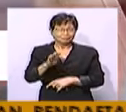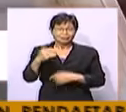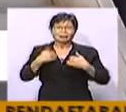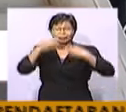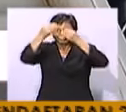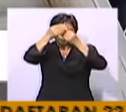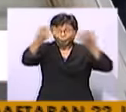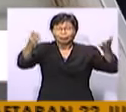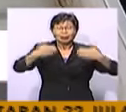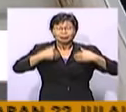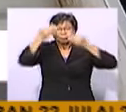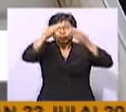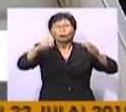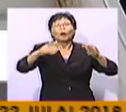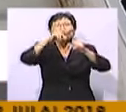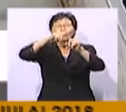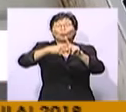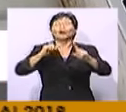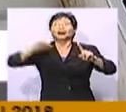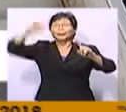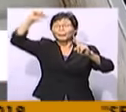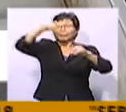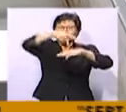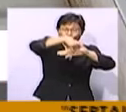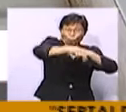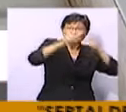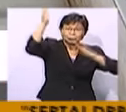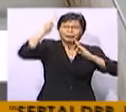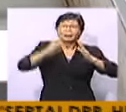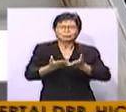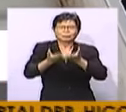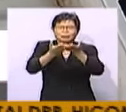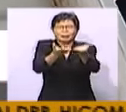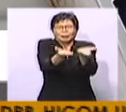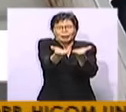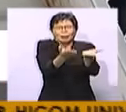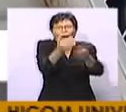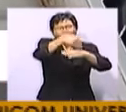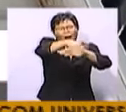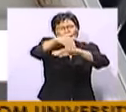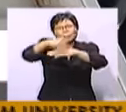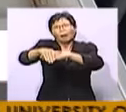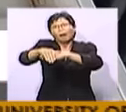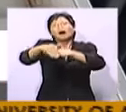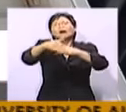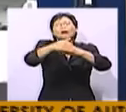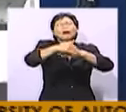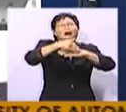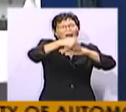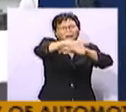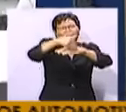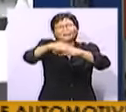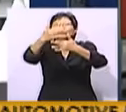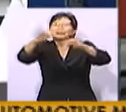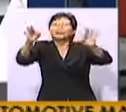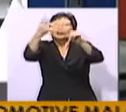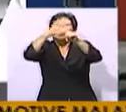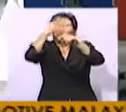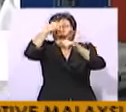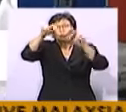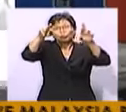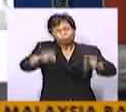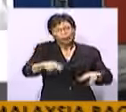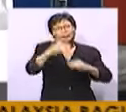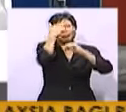turut memaklumkan sempena bulan kemerdekaan, Pos Malaysia akan menawarkan khidmat penghantaran mel percuma untuk rakyat. Mel itu